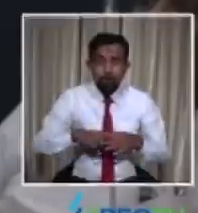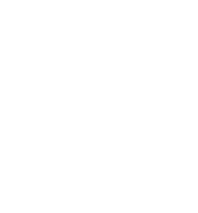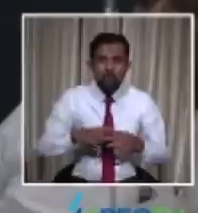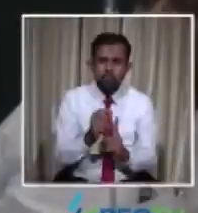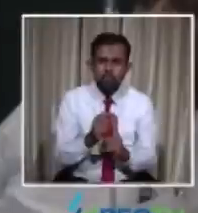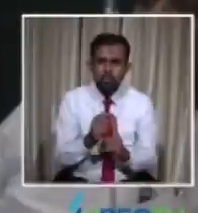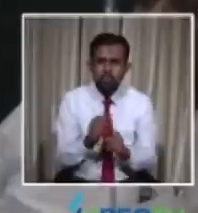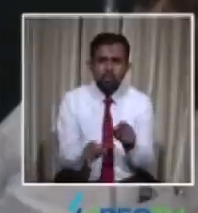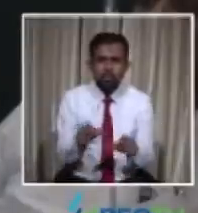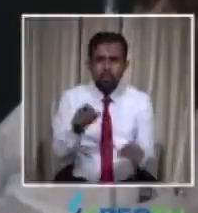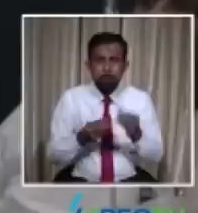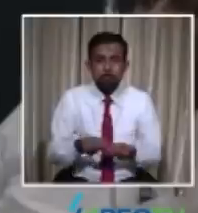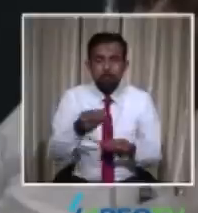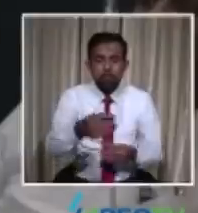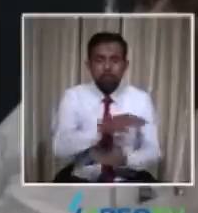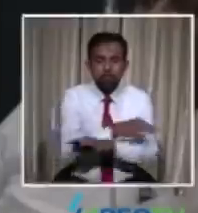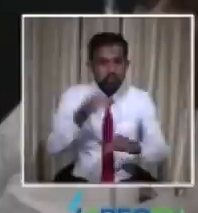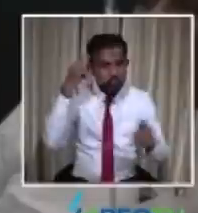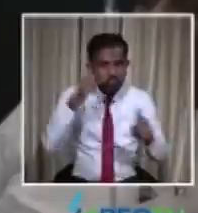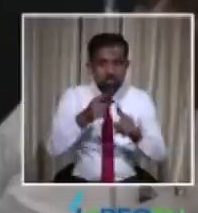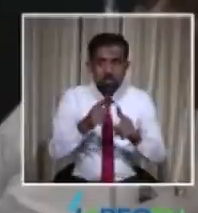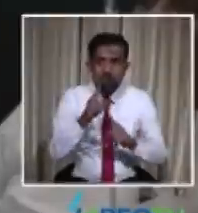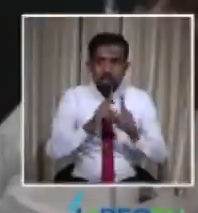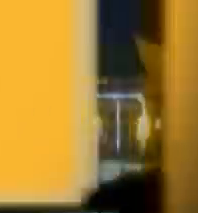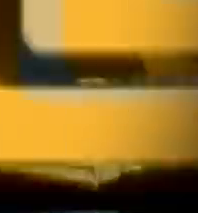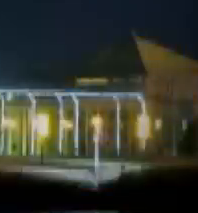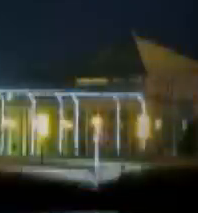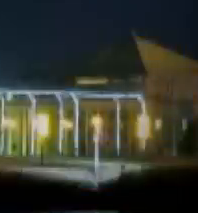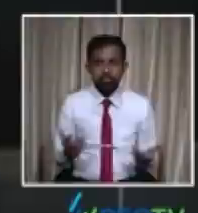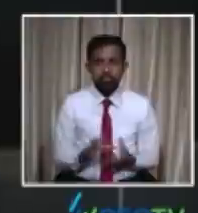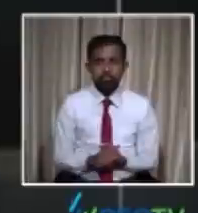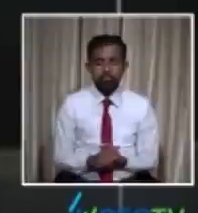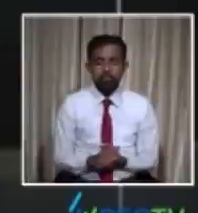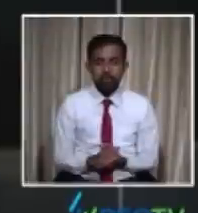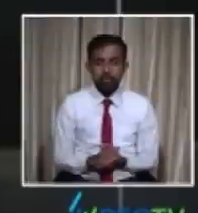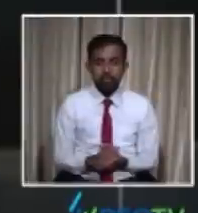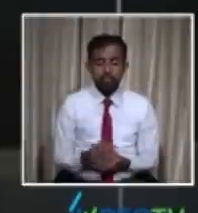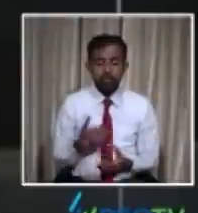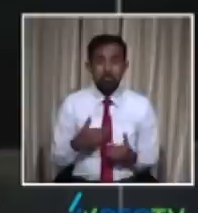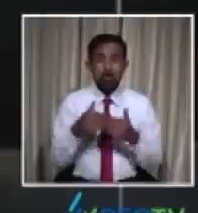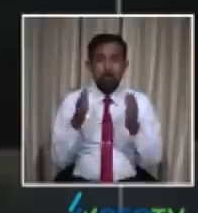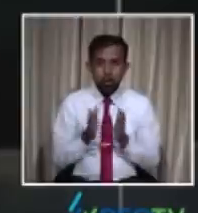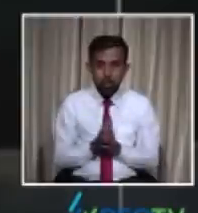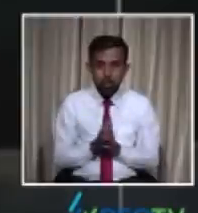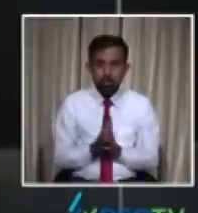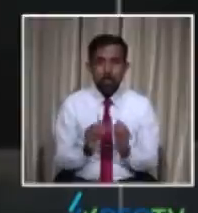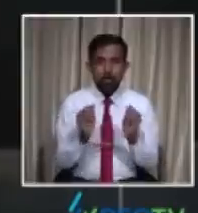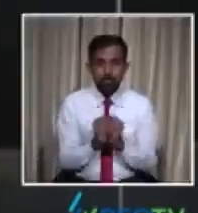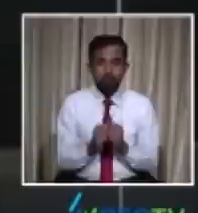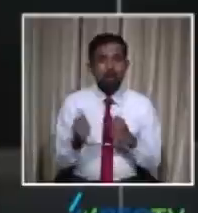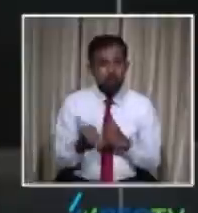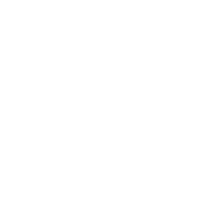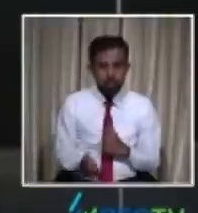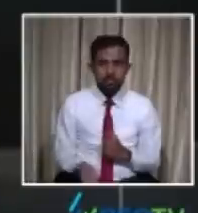ආදායම් ලාභීන්ට විදුලි බිල සම්බන්ධයෙන් යම් පියවරක් ගන්න කටයුතු කරමින් පවතී. අපි සර්වපාක්ෂික වැඩපිළිවෙලක් හදමු